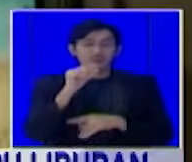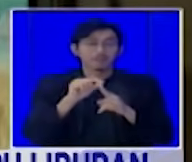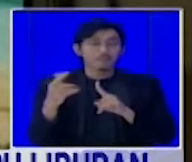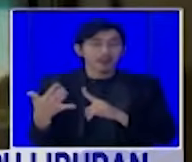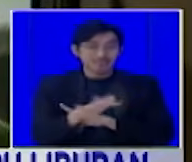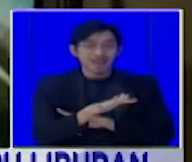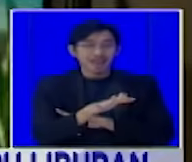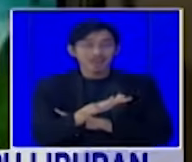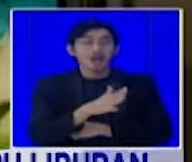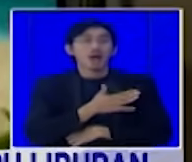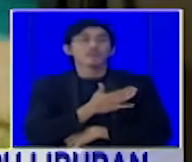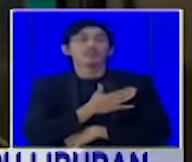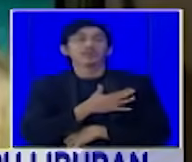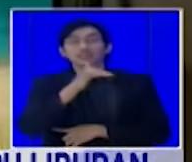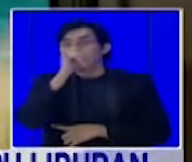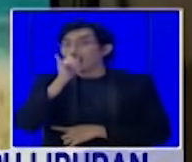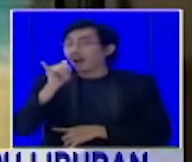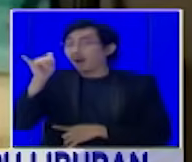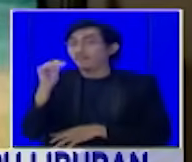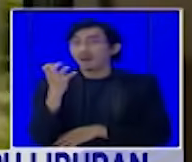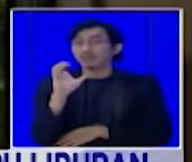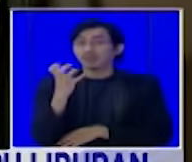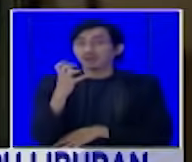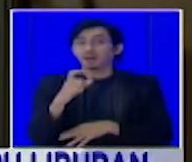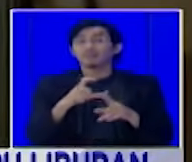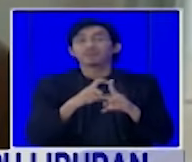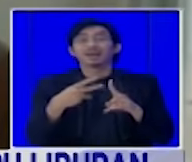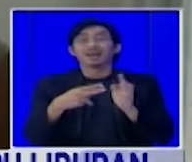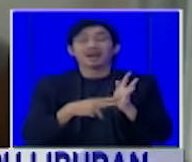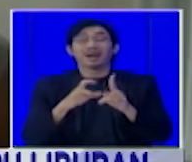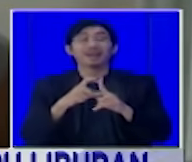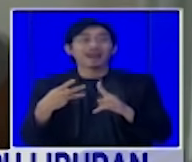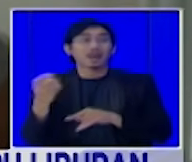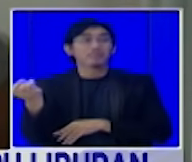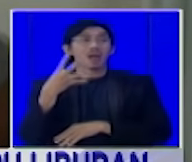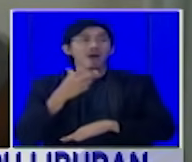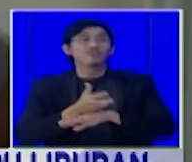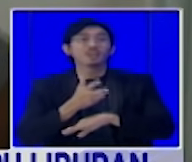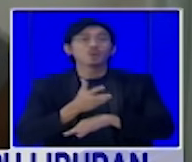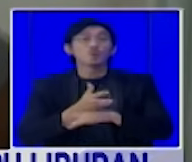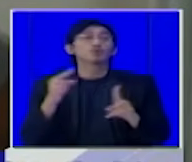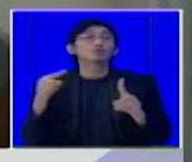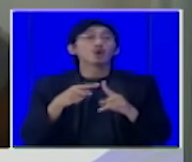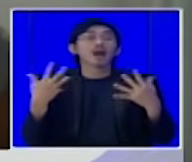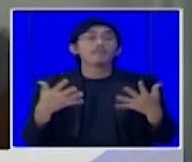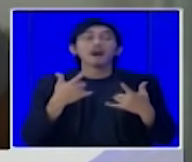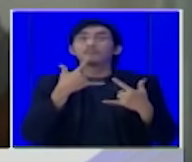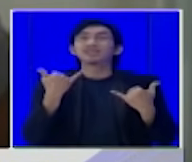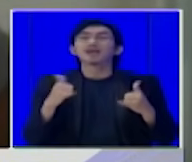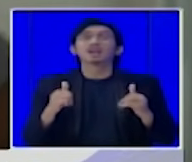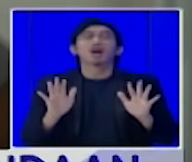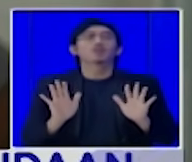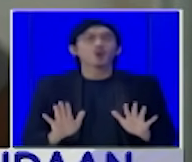ada di Kabupaten Pandeglang, Banten. Menurut Dede, video dibuat hanya untuk menambah viewer dan bercandaan semata.